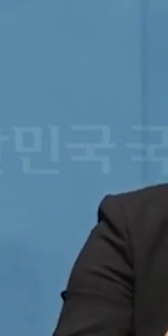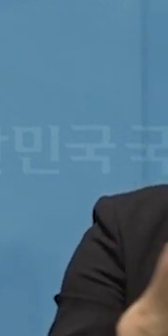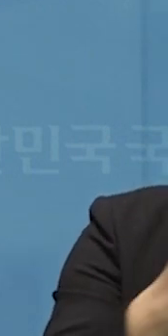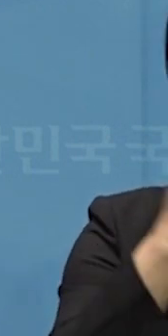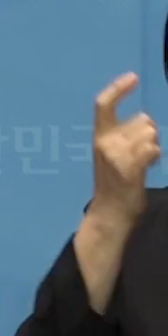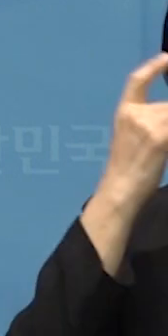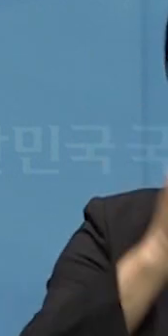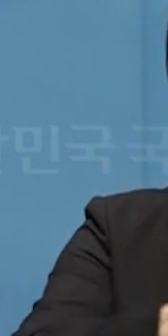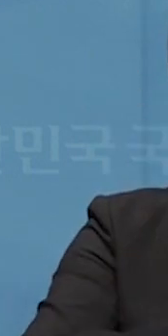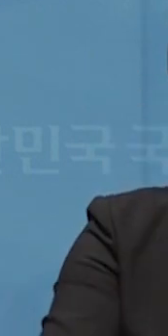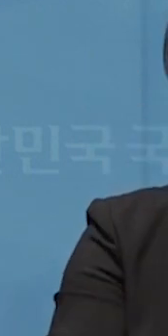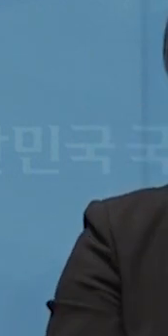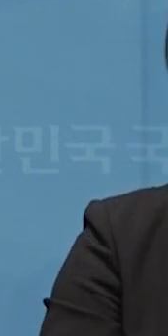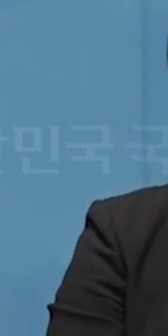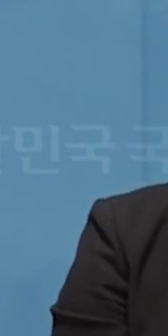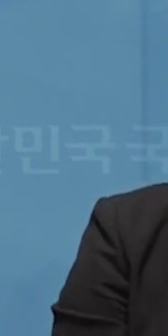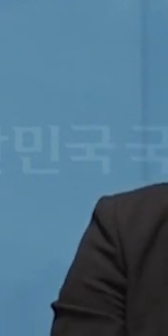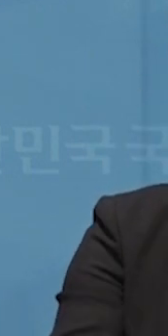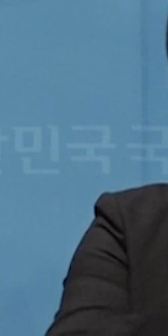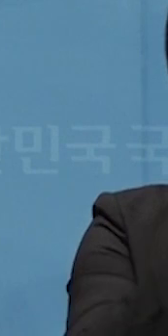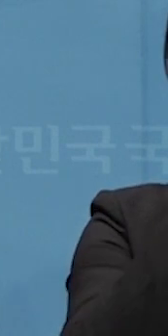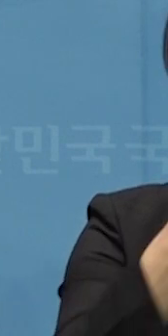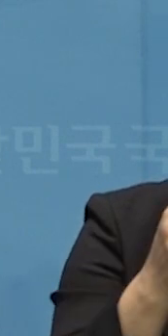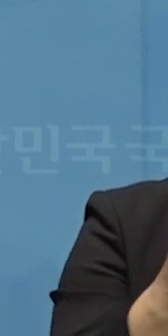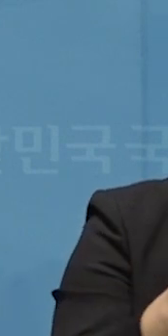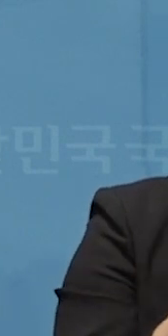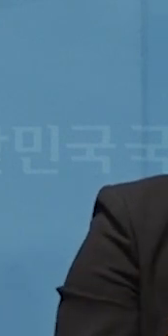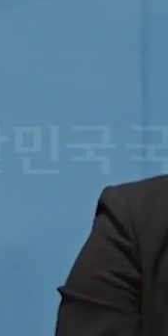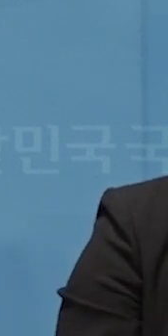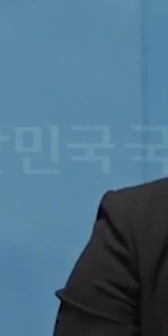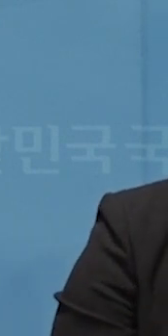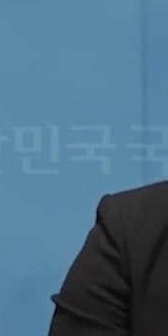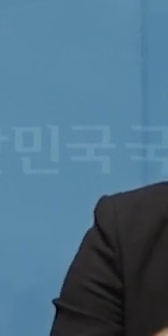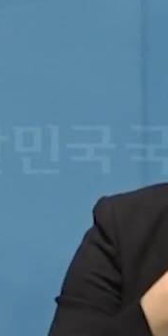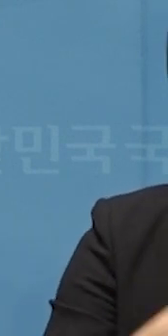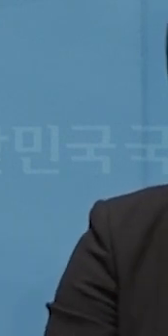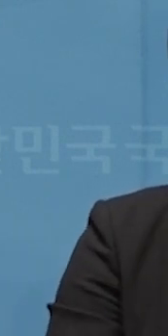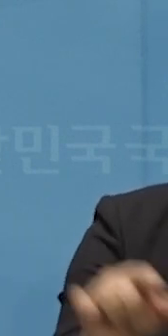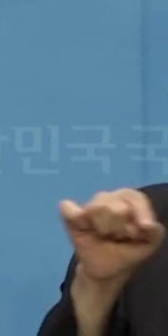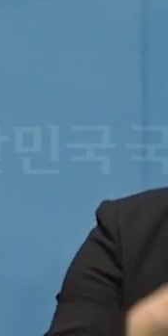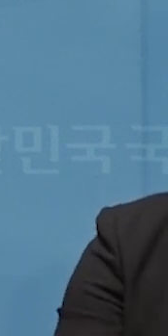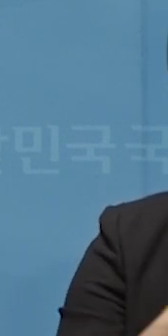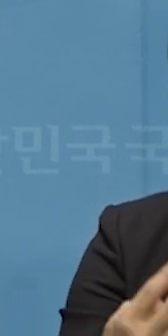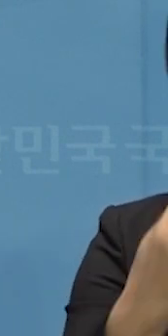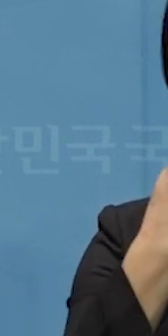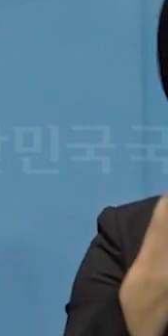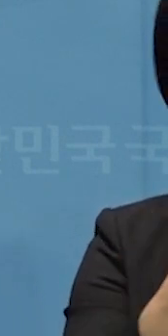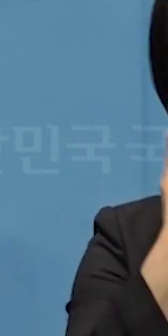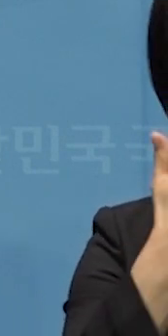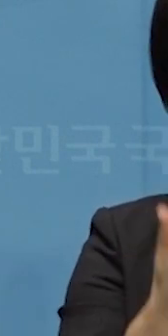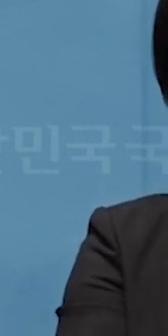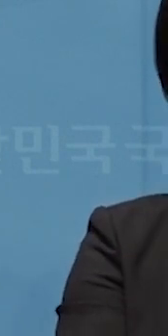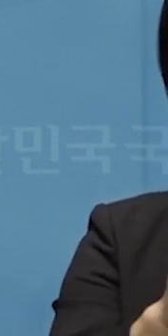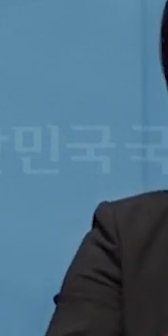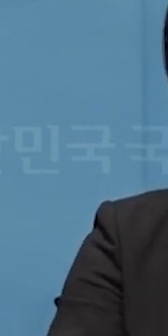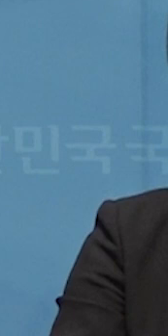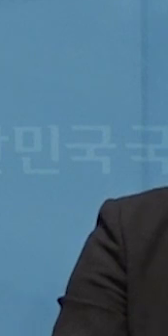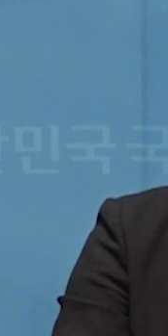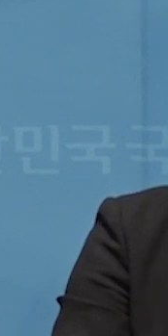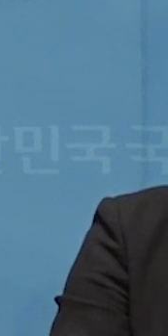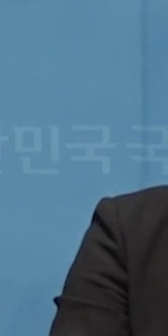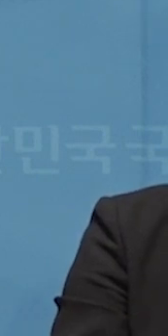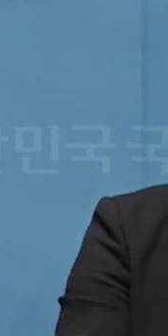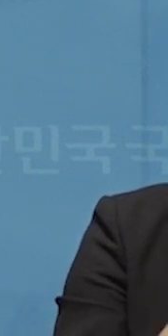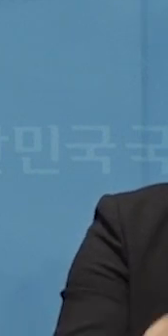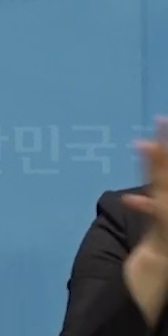소시는 뭉개지고 능력이 있어도 기득권에 줄서지 않으면 정치생명을 이어나갈 수 없는 현실을 보며